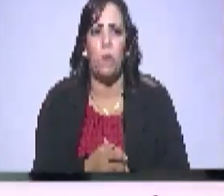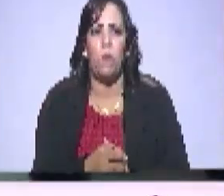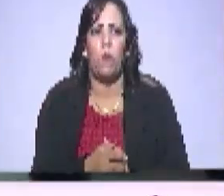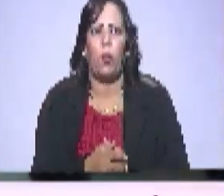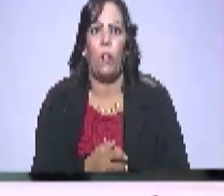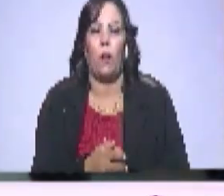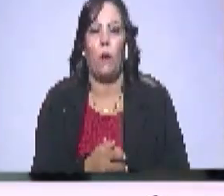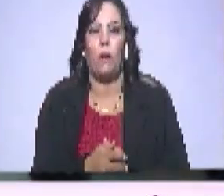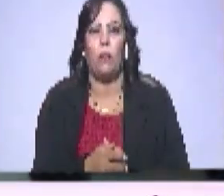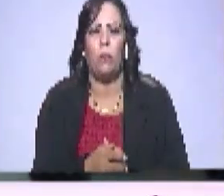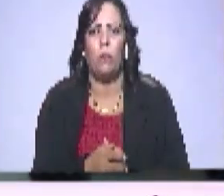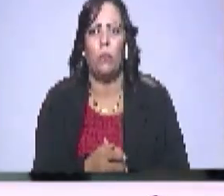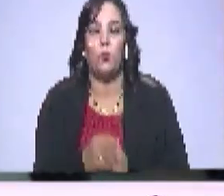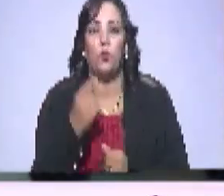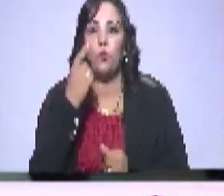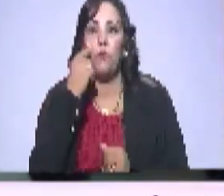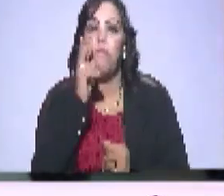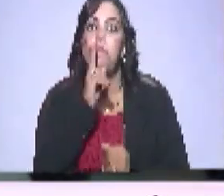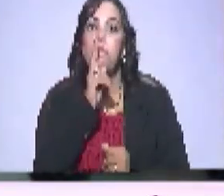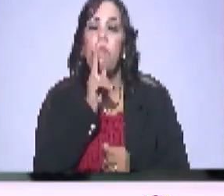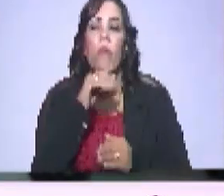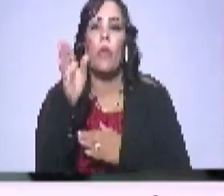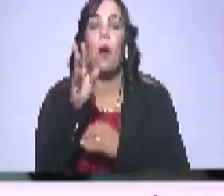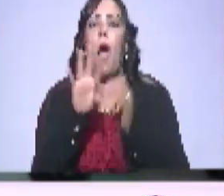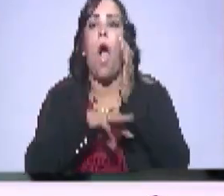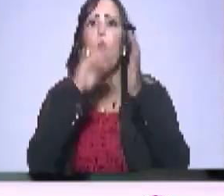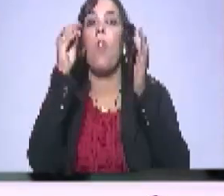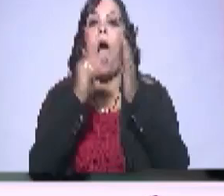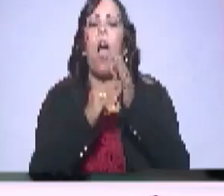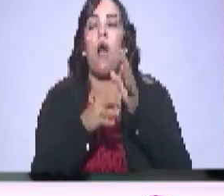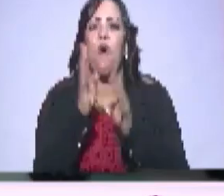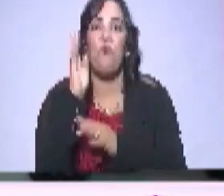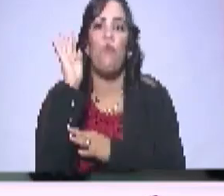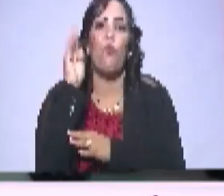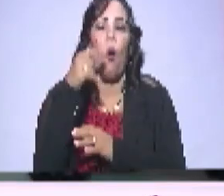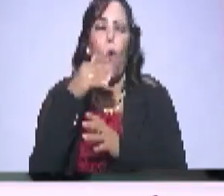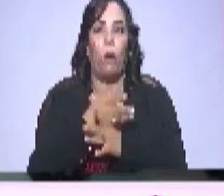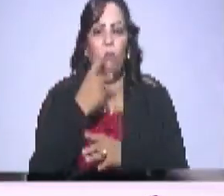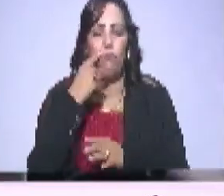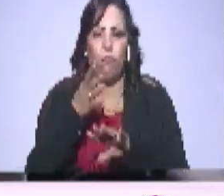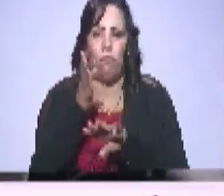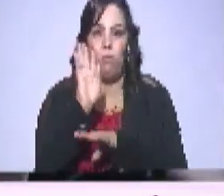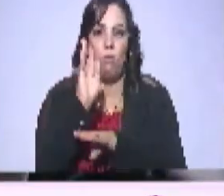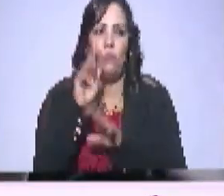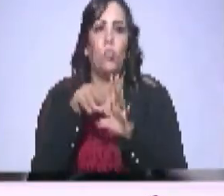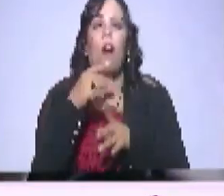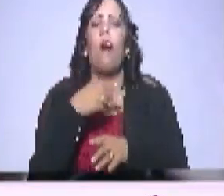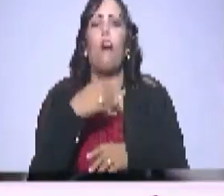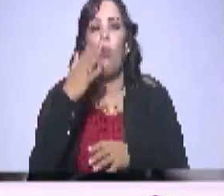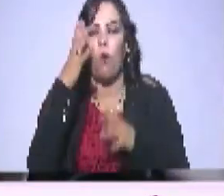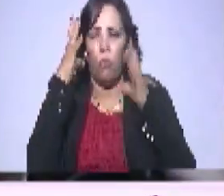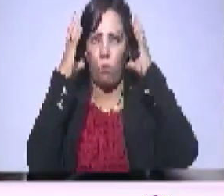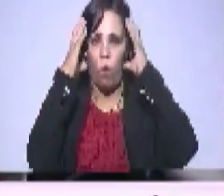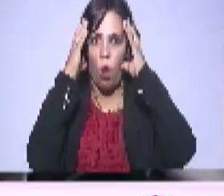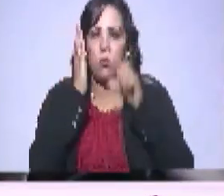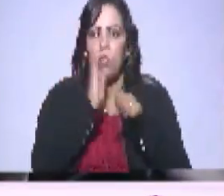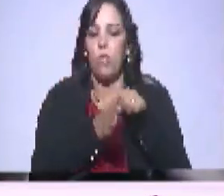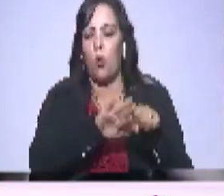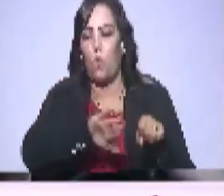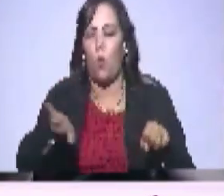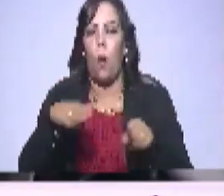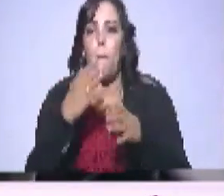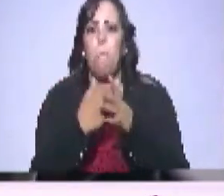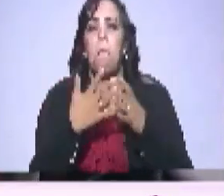المكالمه وقربت تخلص تنظيف السمك. انت اول حاجه شلت زي الزعانف كده، شلنا الراس بتاعتها،